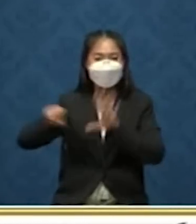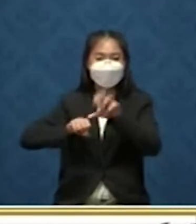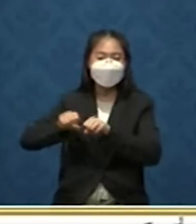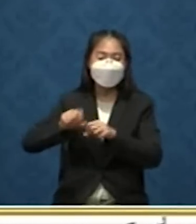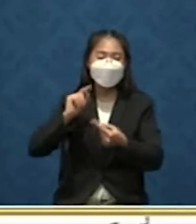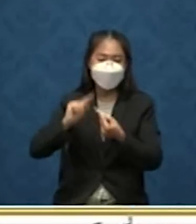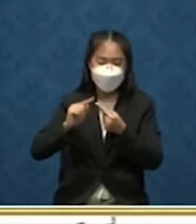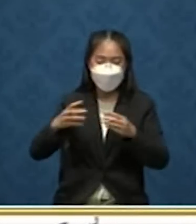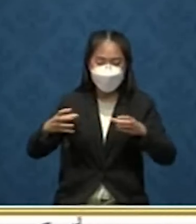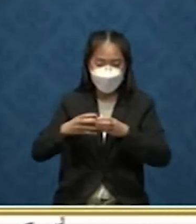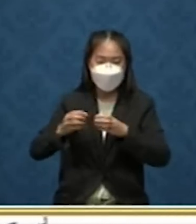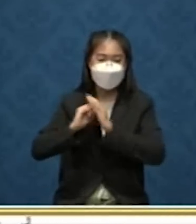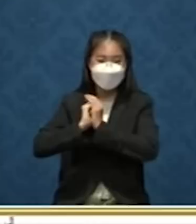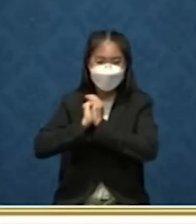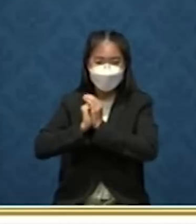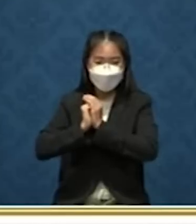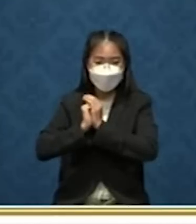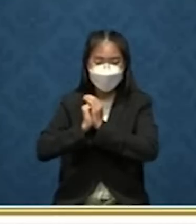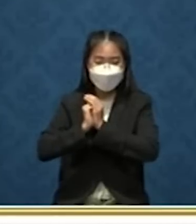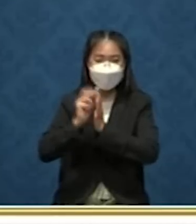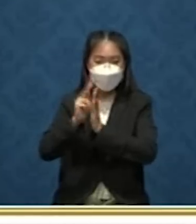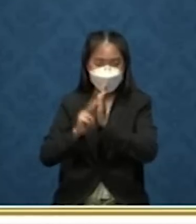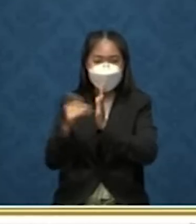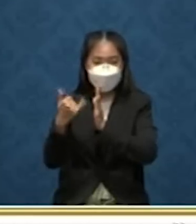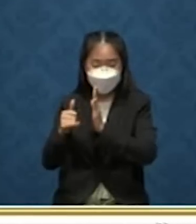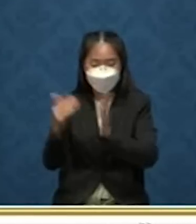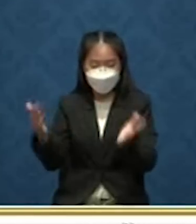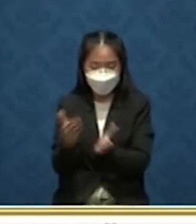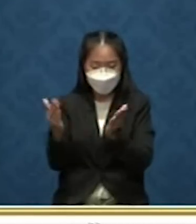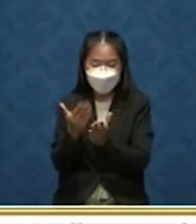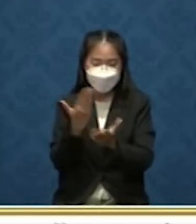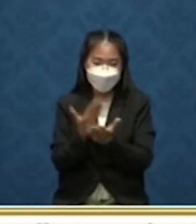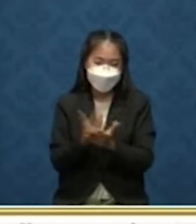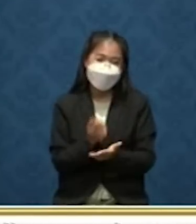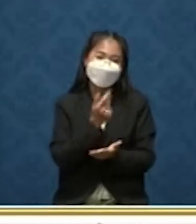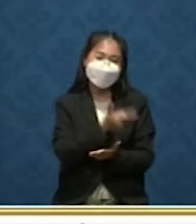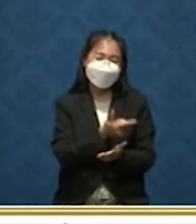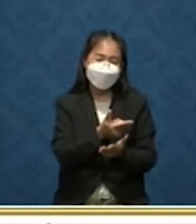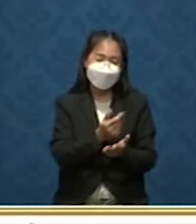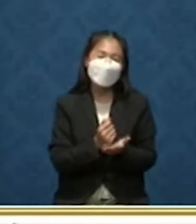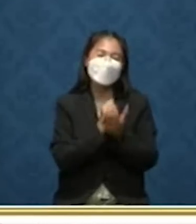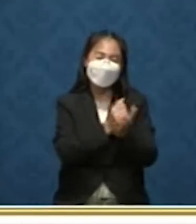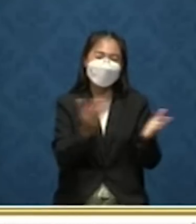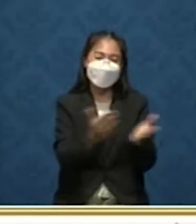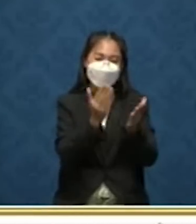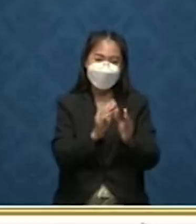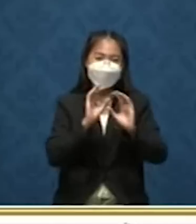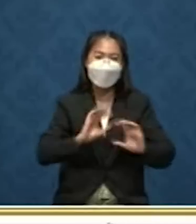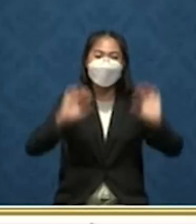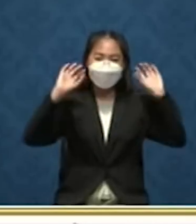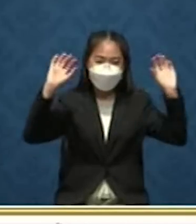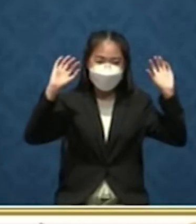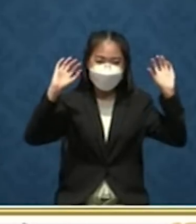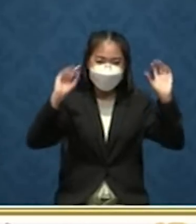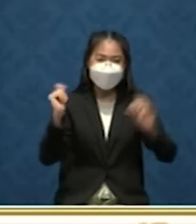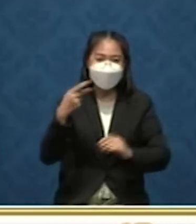คนที่มเอียวมาสนับสนุณทางการเงินให้กับรุ pl ร ภัยที่เป็แ GDPคุณธรรมนัศจึเป